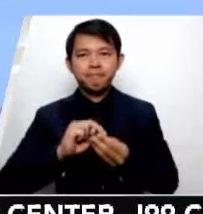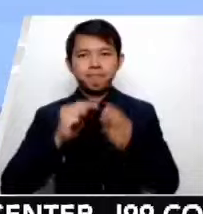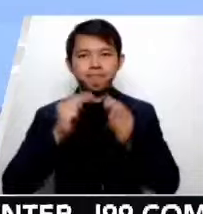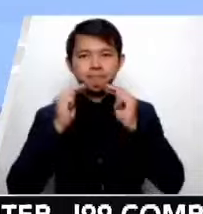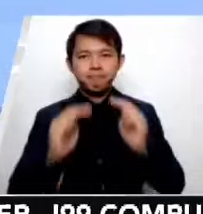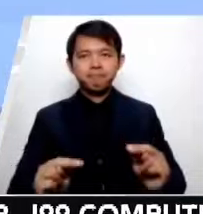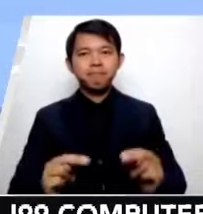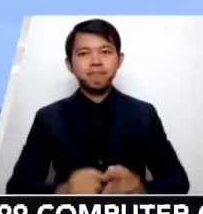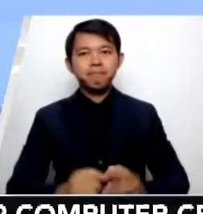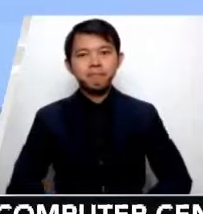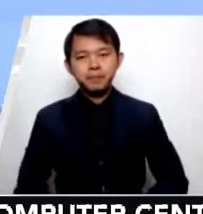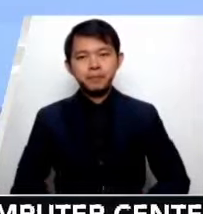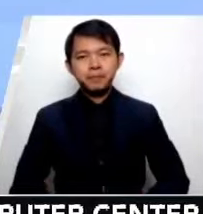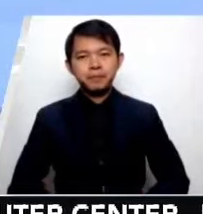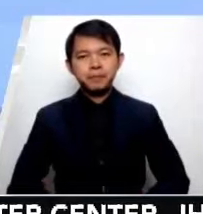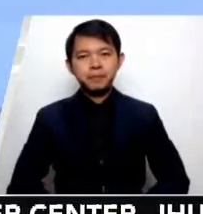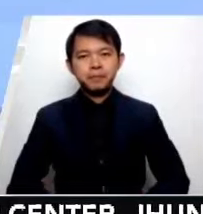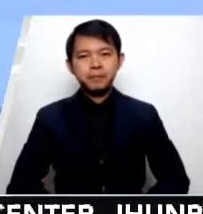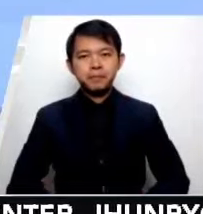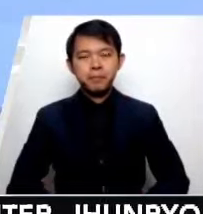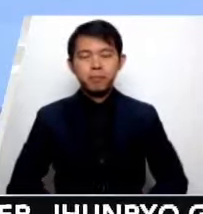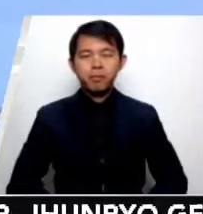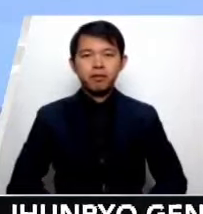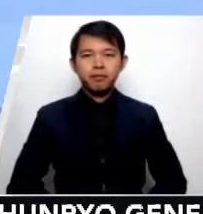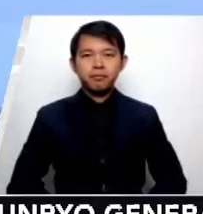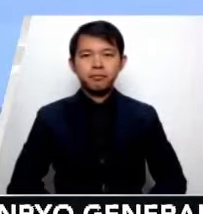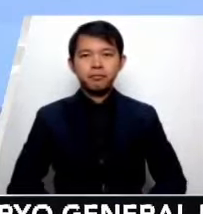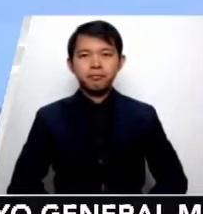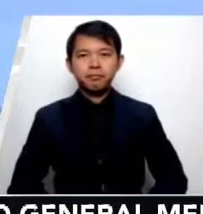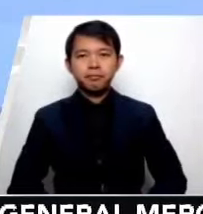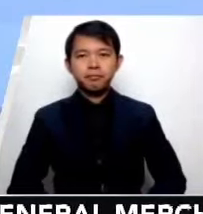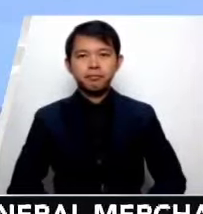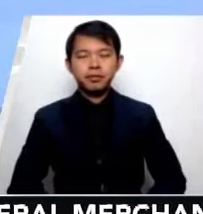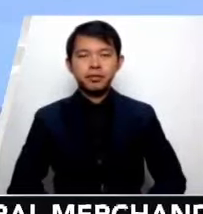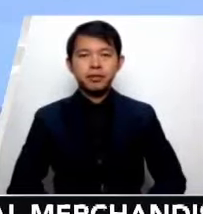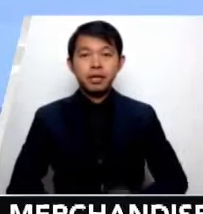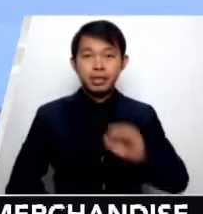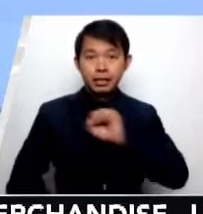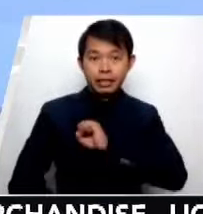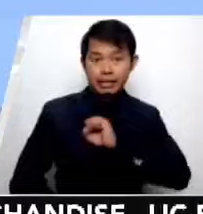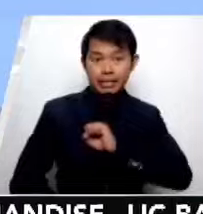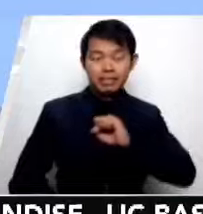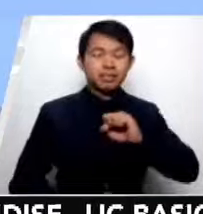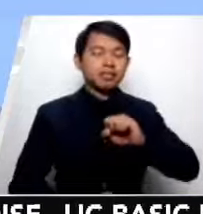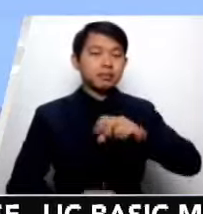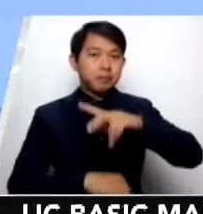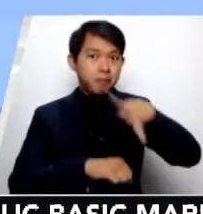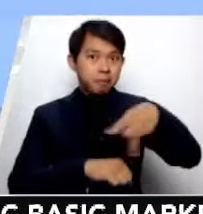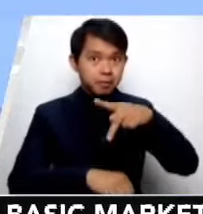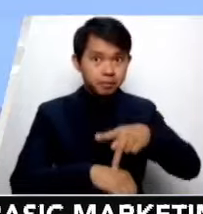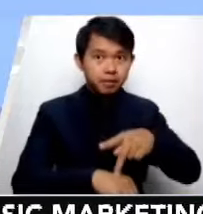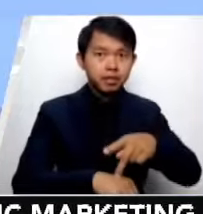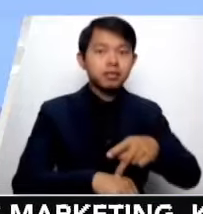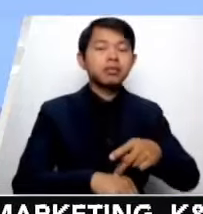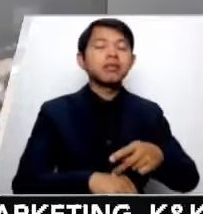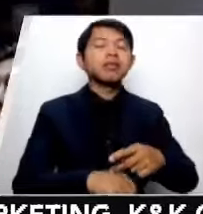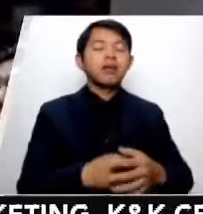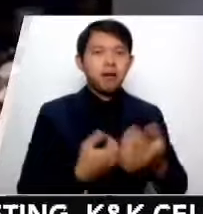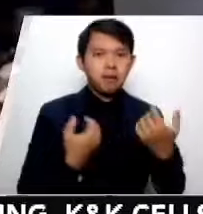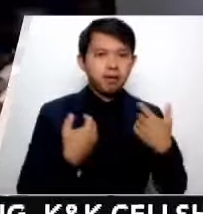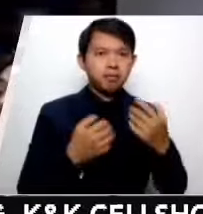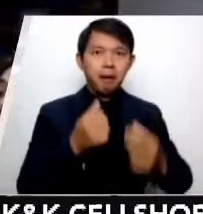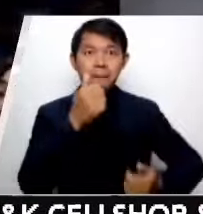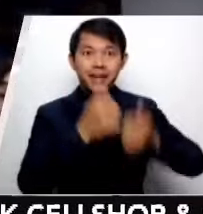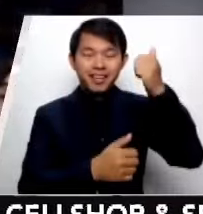Nanaig ulit ang Gilas Pilipinas sa second game ng first window ng FIBA Asia Cup Qualifiers. Tinabaka ng Gilas